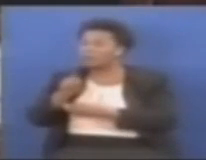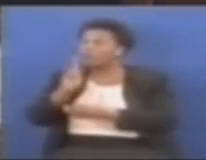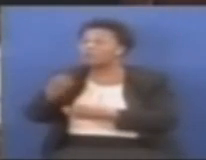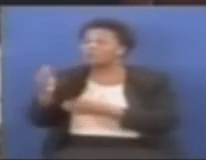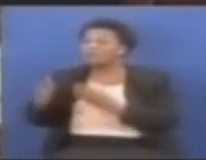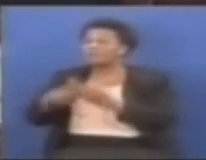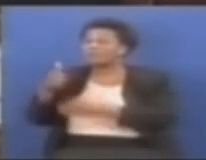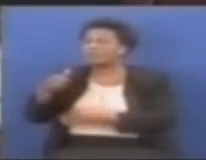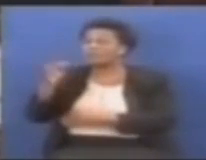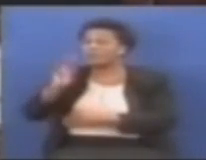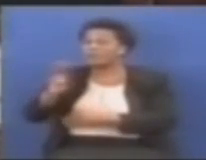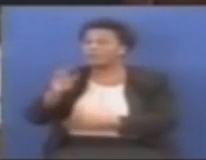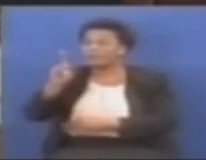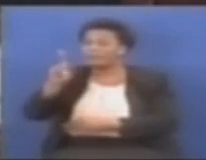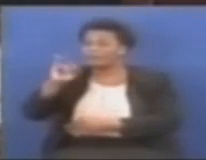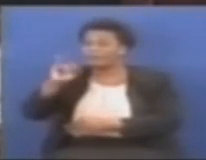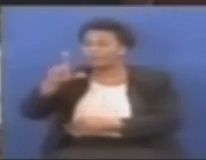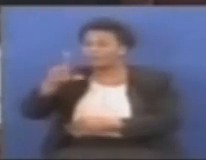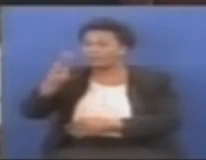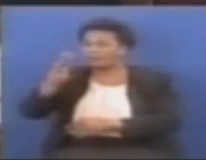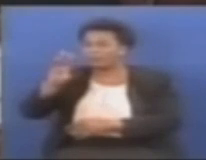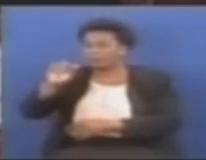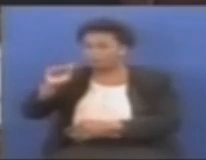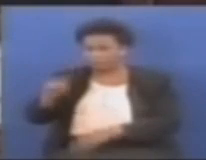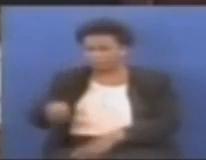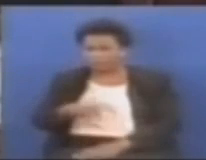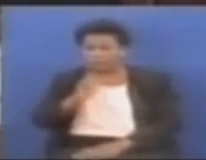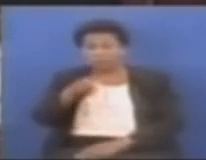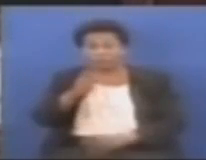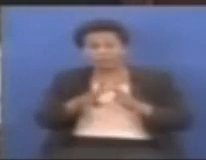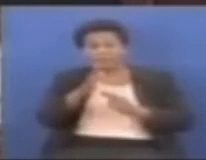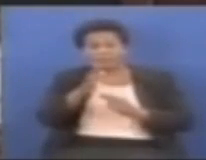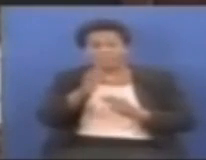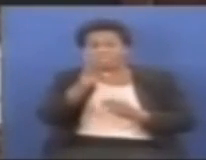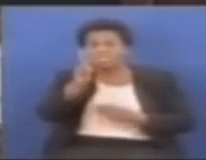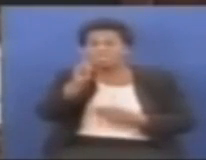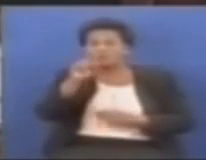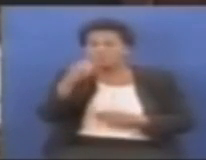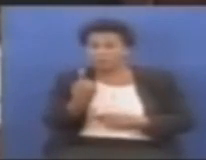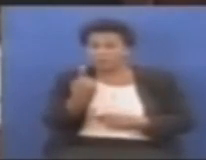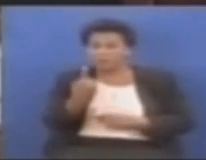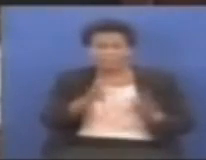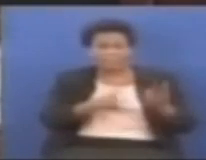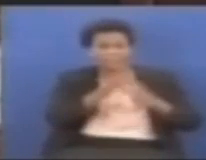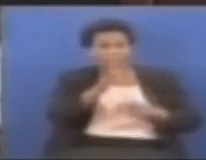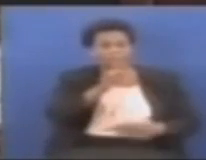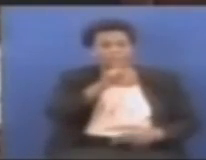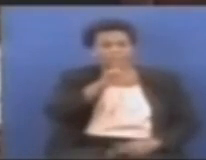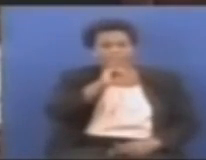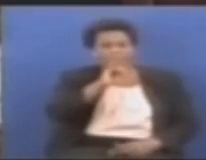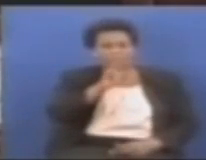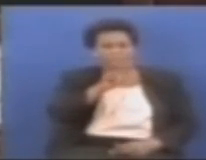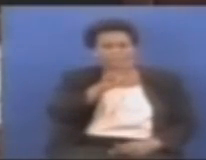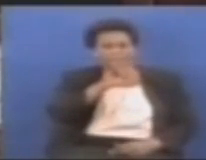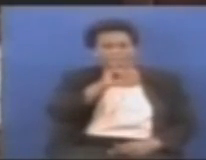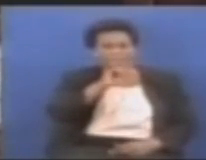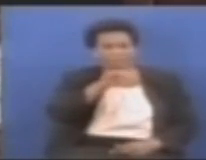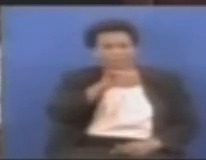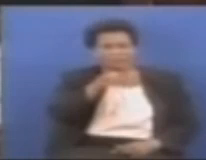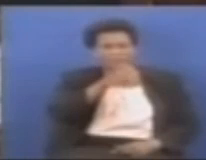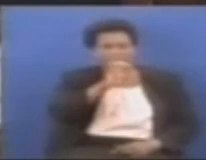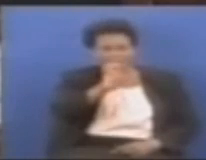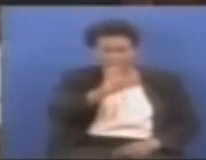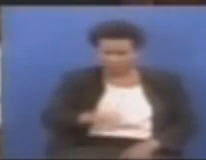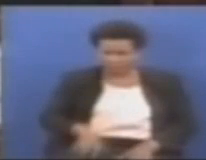rasilimali za uvuvi na miundombinu ya gesi kwa faida ya kizazi cha sasa na vijavyo. Nitoe rai kwa waheshimiwa wabunge kuendelea